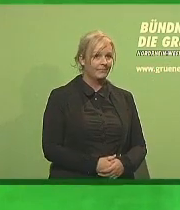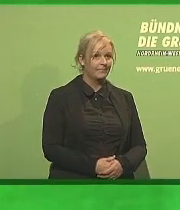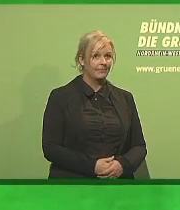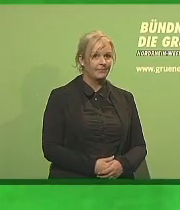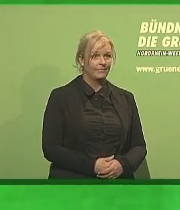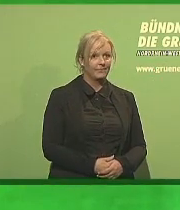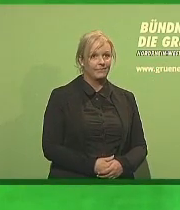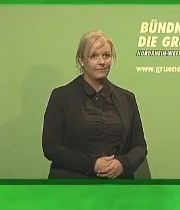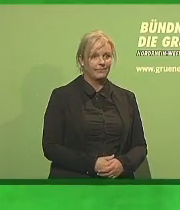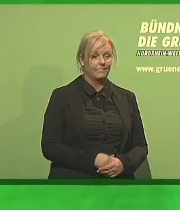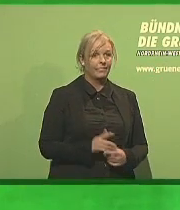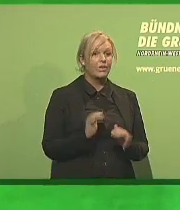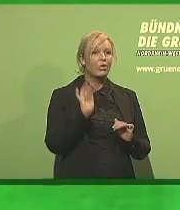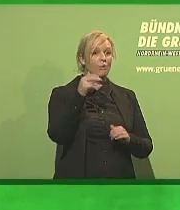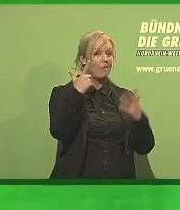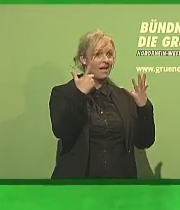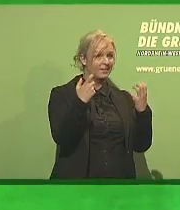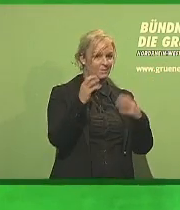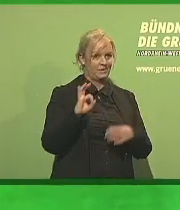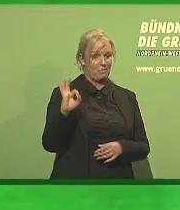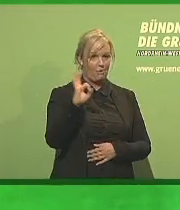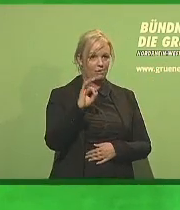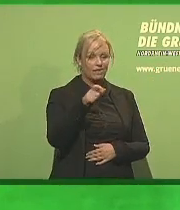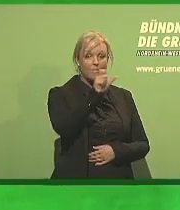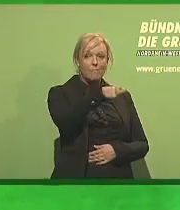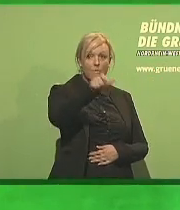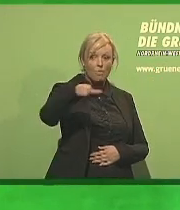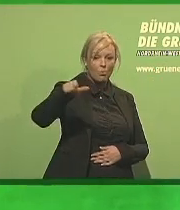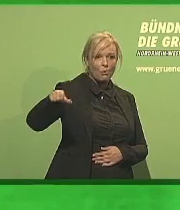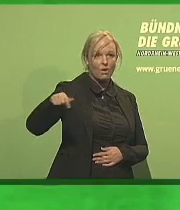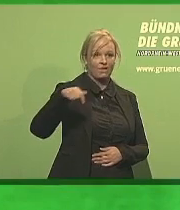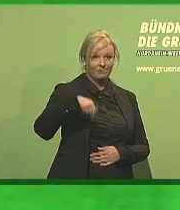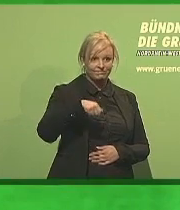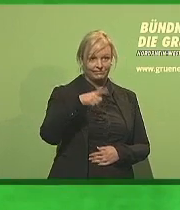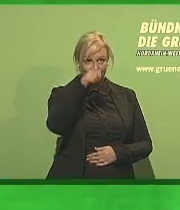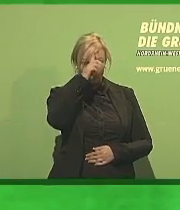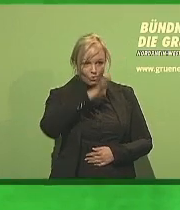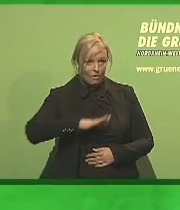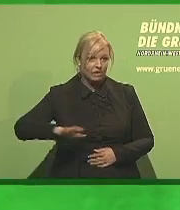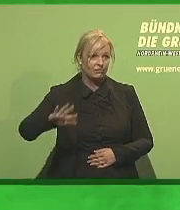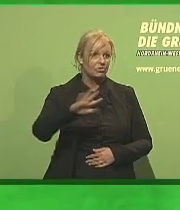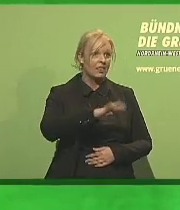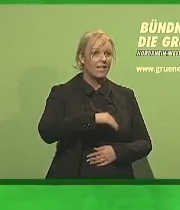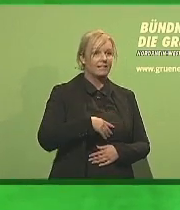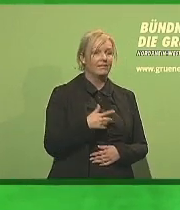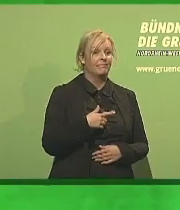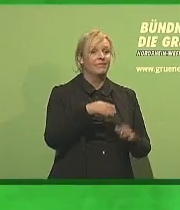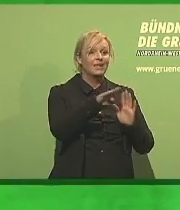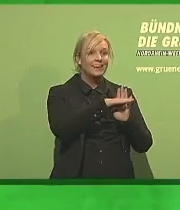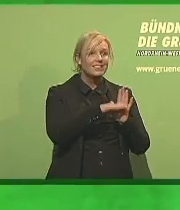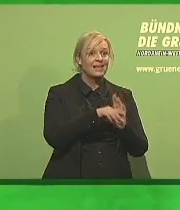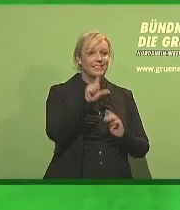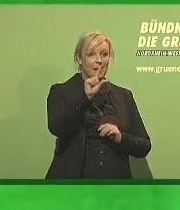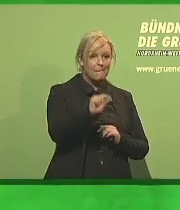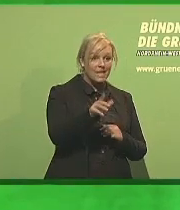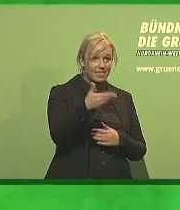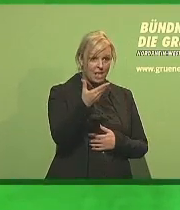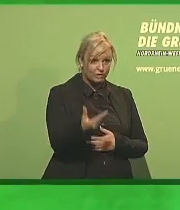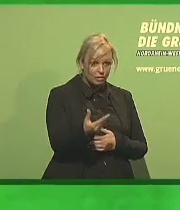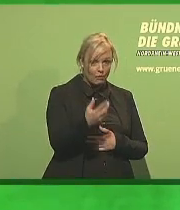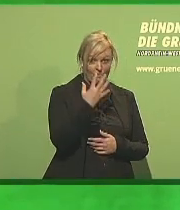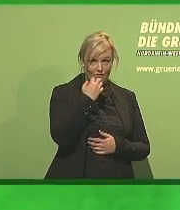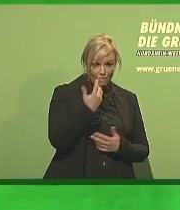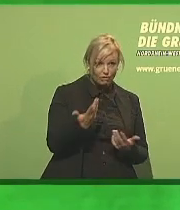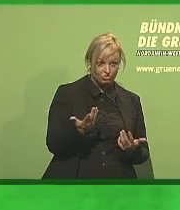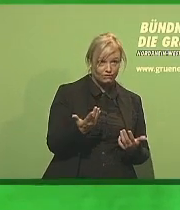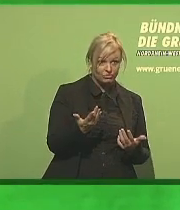wenn über 70% der Bürgerinnen und Bürger dieses Landes einen gesetzlichen Mindestlohn wollen, dann ist das eben